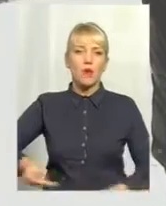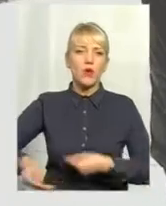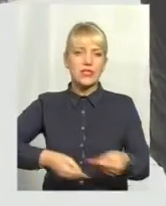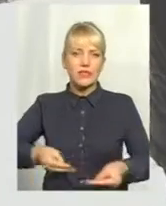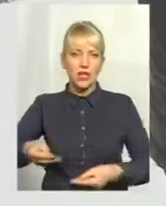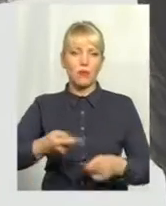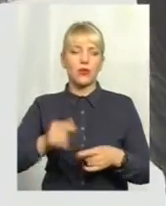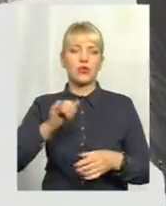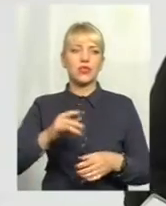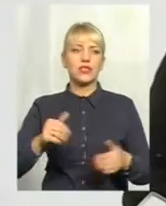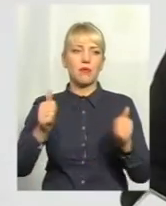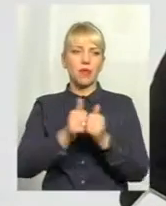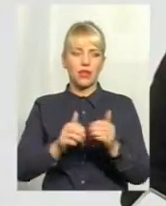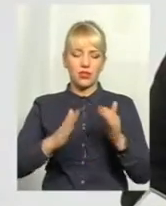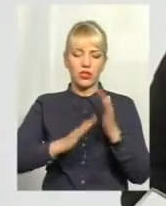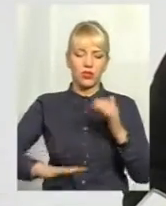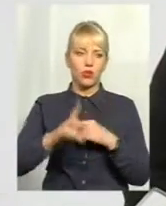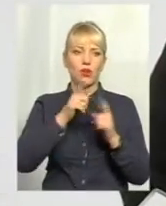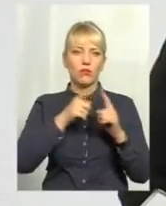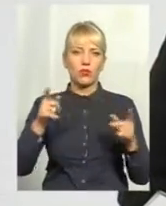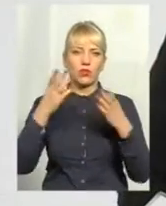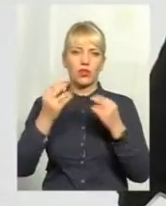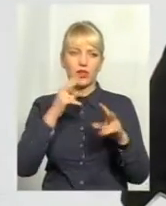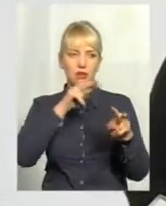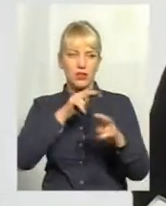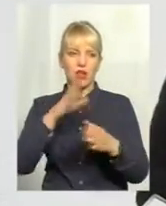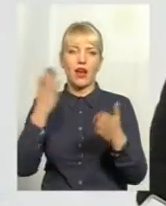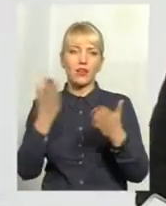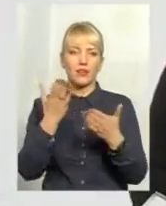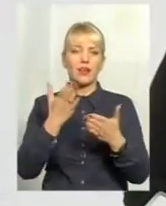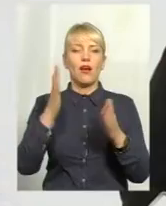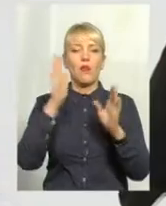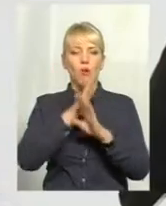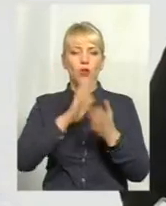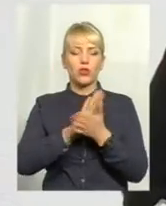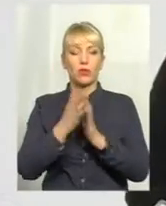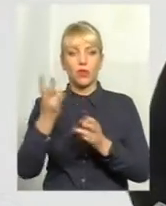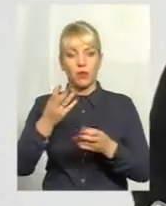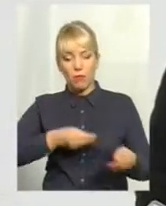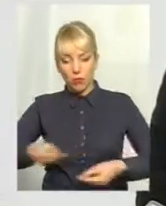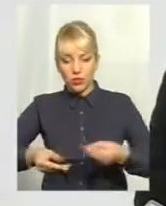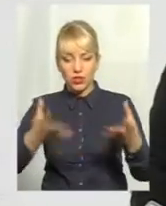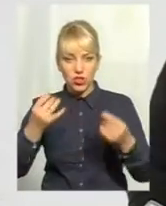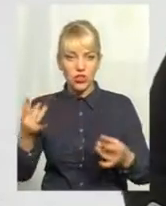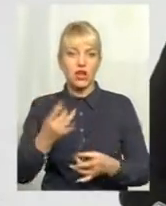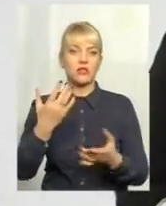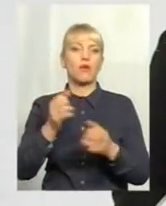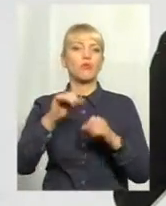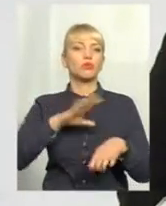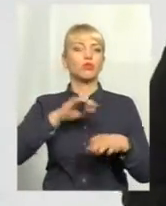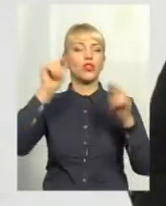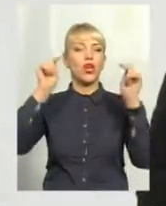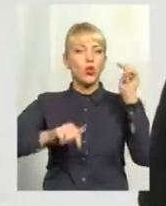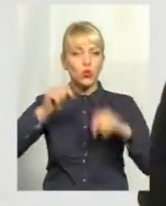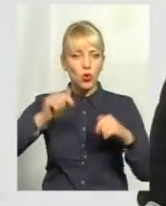за прилеглою територією протягом дня слідкувати. Тобто які там погодні умови, треба посипати ще раз, буває так, що пройшов дощ і знову ожеледиться.